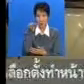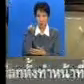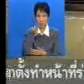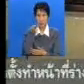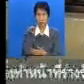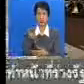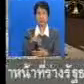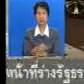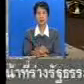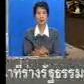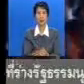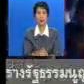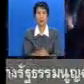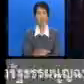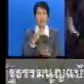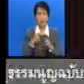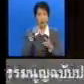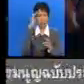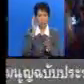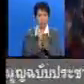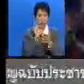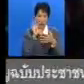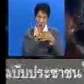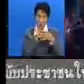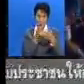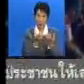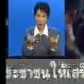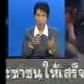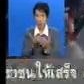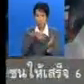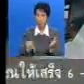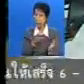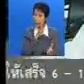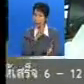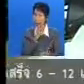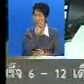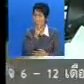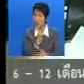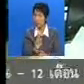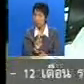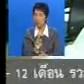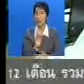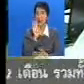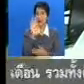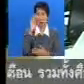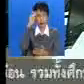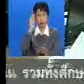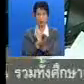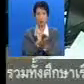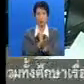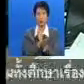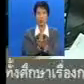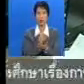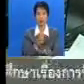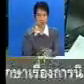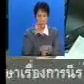พาณิชย์เคยระบุว่ามีชื่อตำรวจเข้าไปมีส่วนเกี่ยวข้องกับสินค้าละเมิดลิขสิทธิ์พร้อมกำชับกองบัญชาการตำรวจนครบาลกว